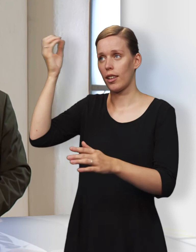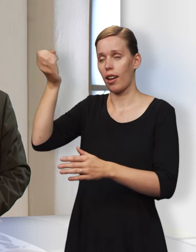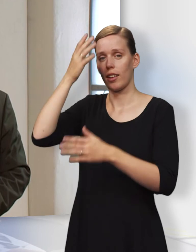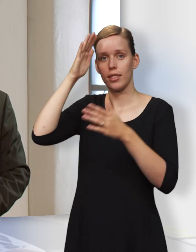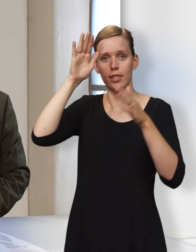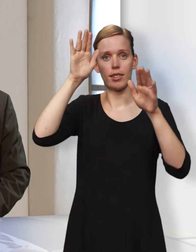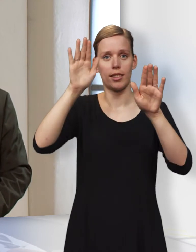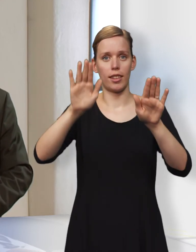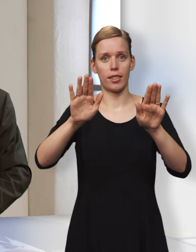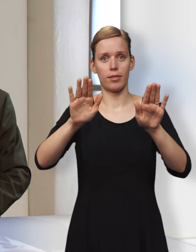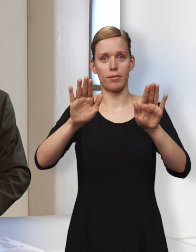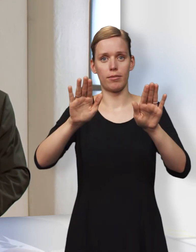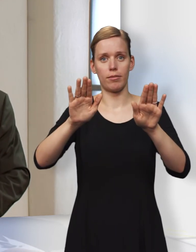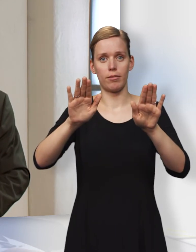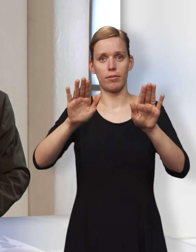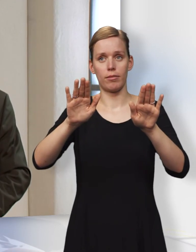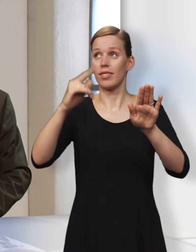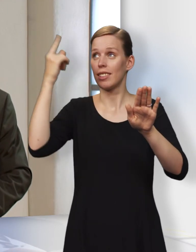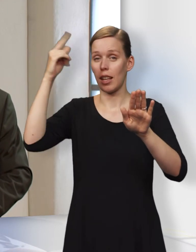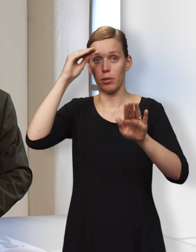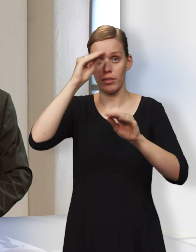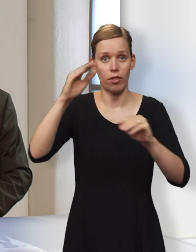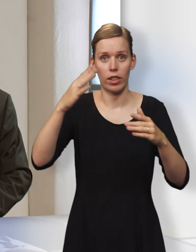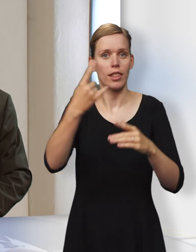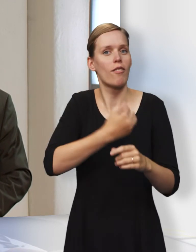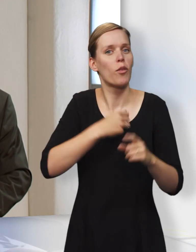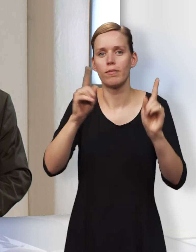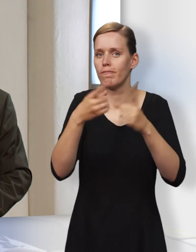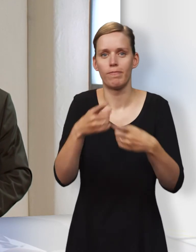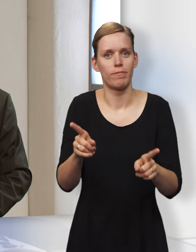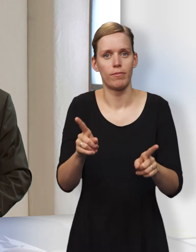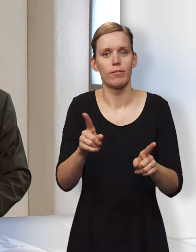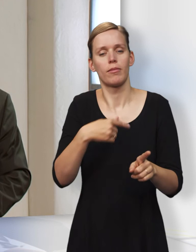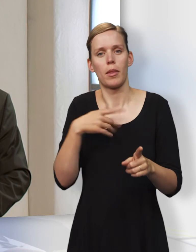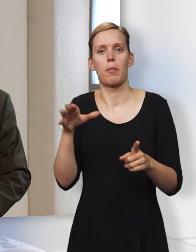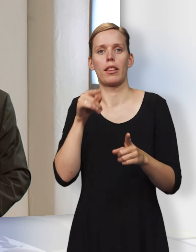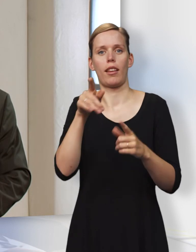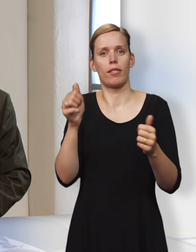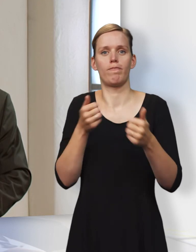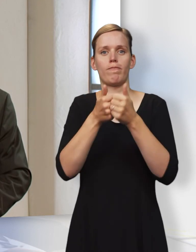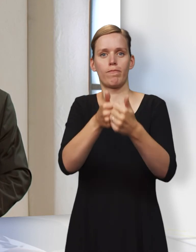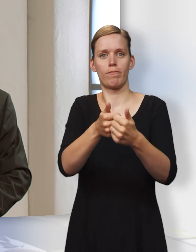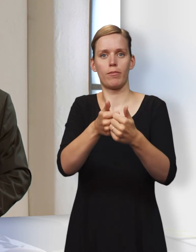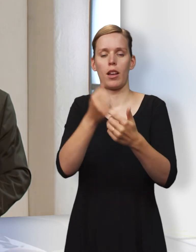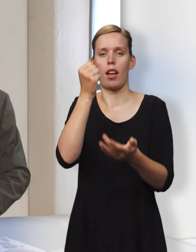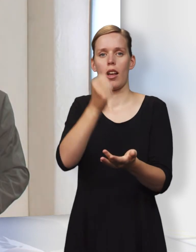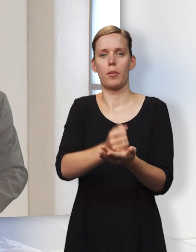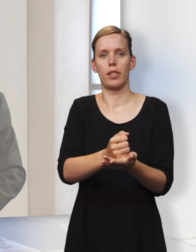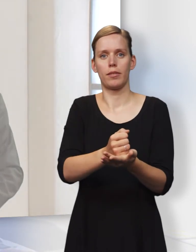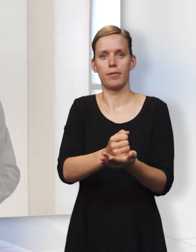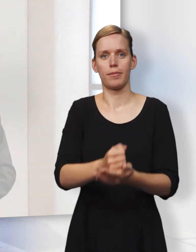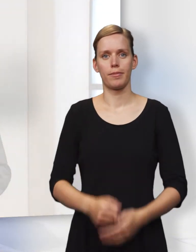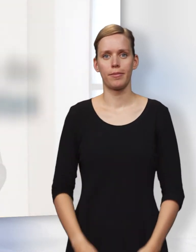Heilige Geist, der über dir spricht, fürchte dich nicht, denn ich bin mit dir. Amen.